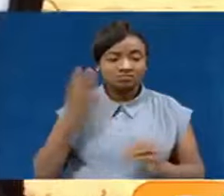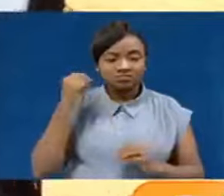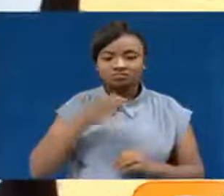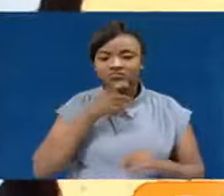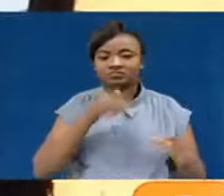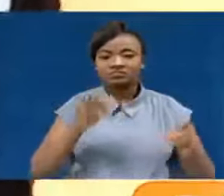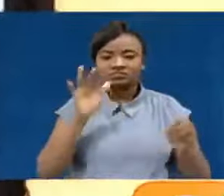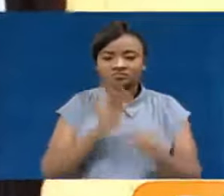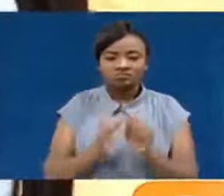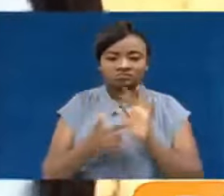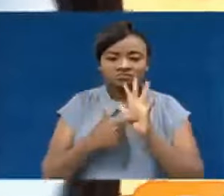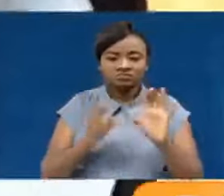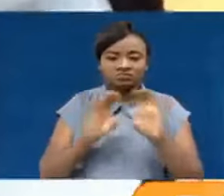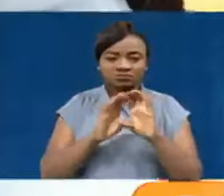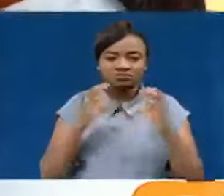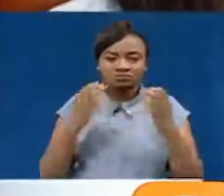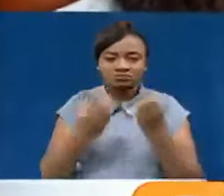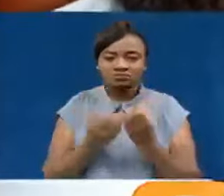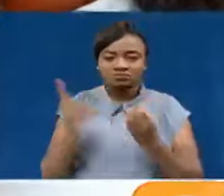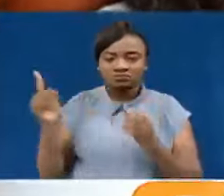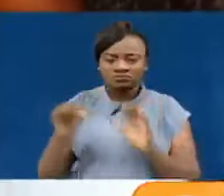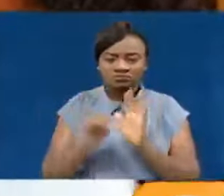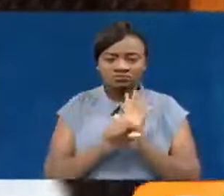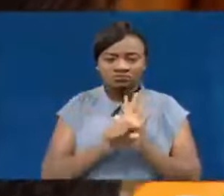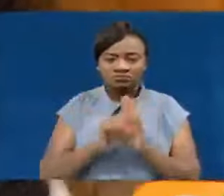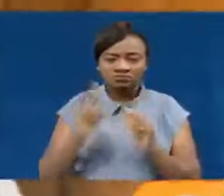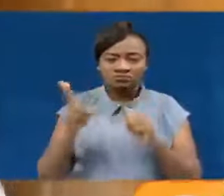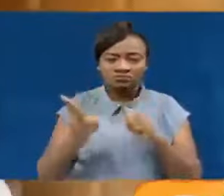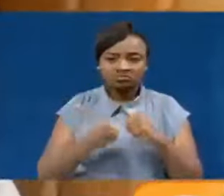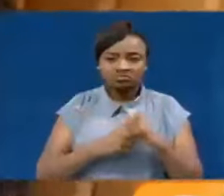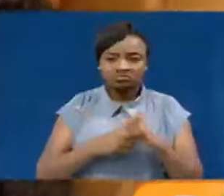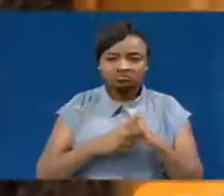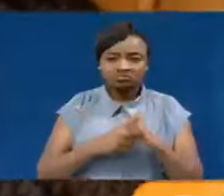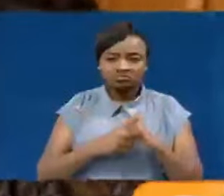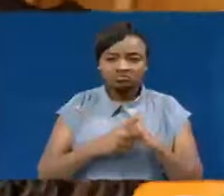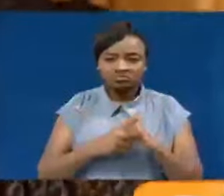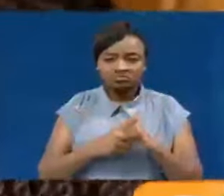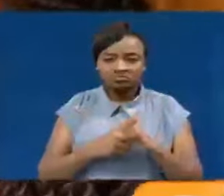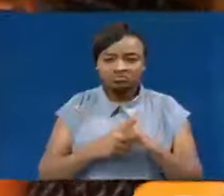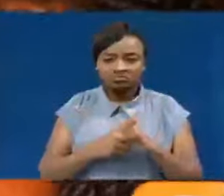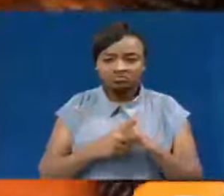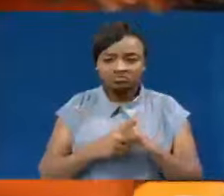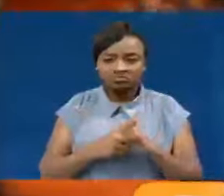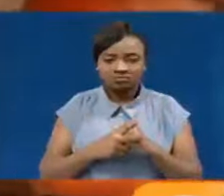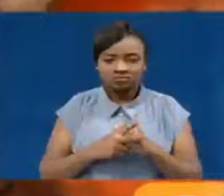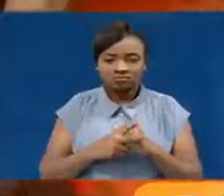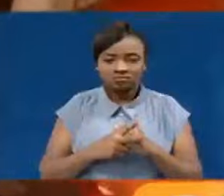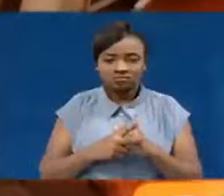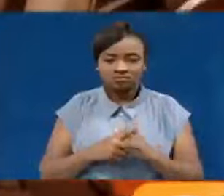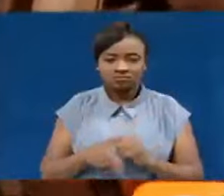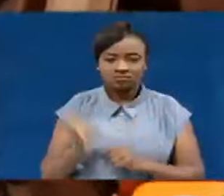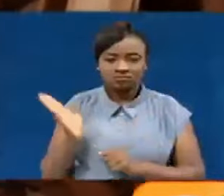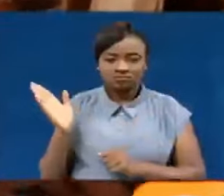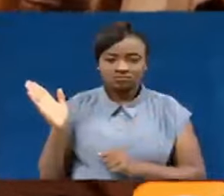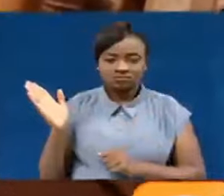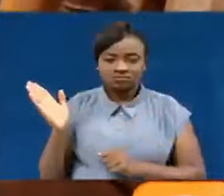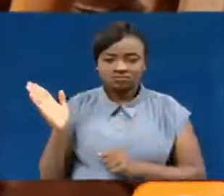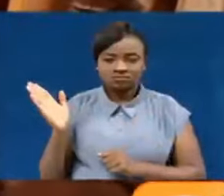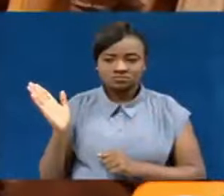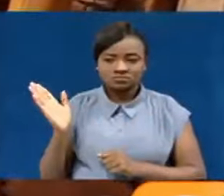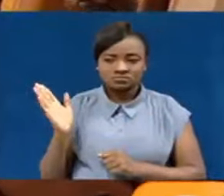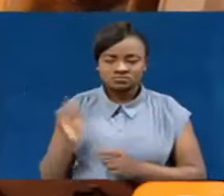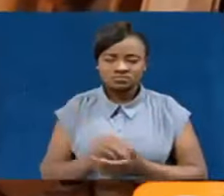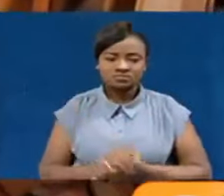ni darasa la grade ya 7. Na kama unavyoona, masomo haezi endelea hapa katika mazingira haya kwa